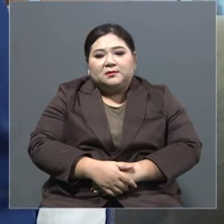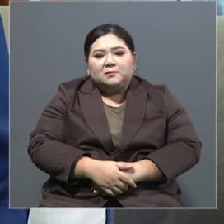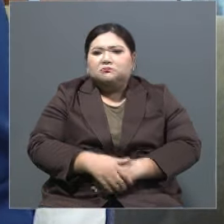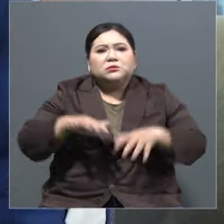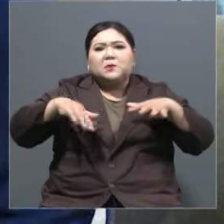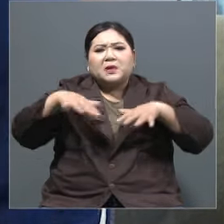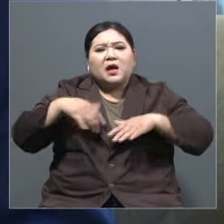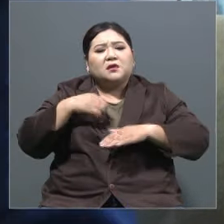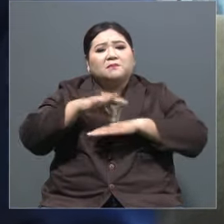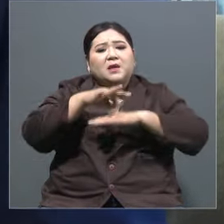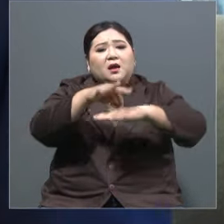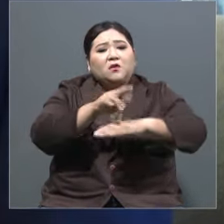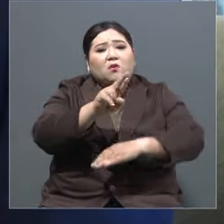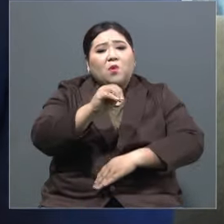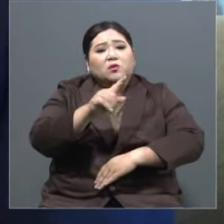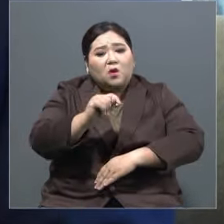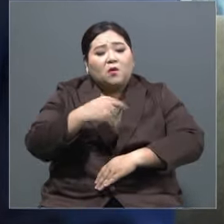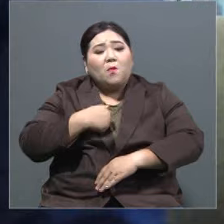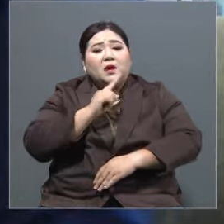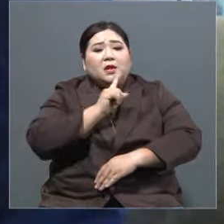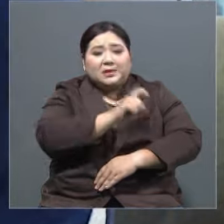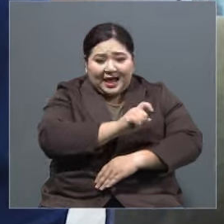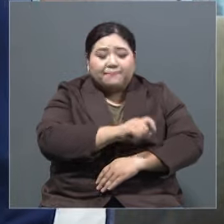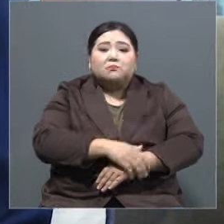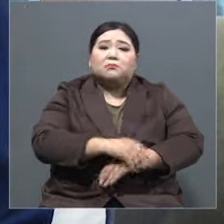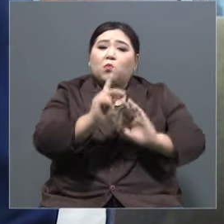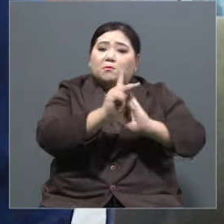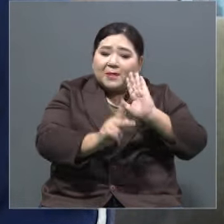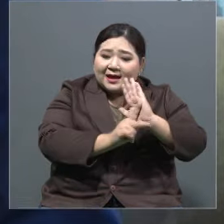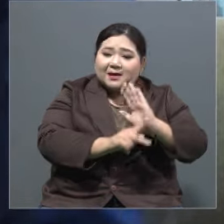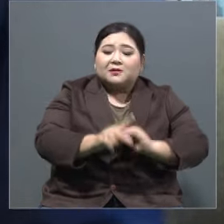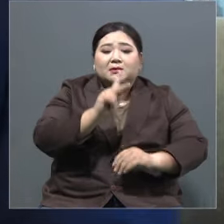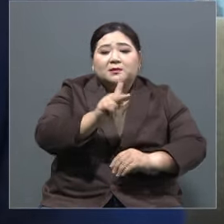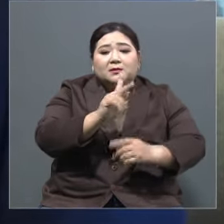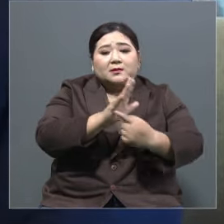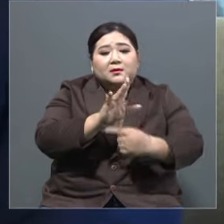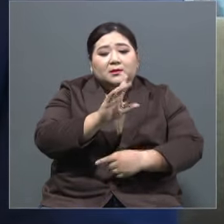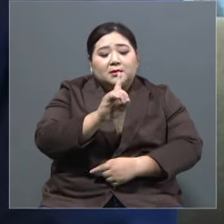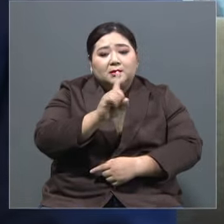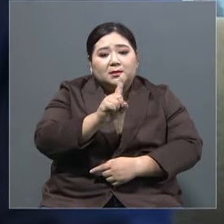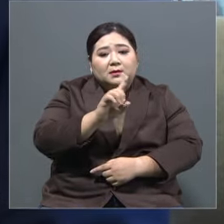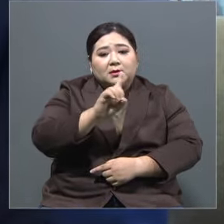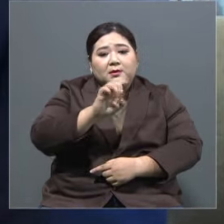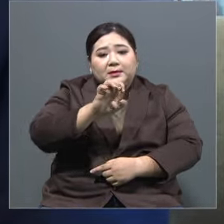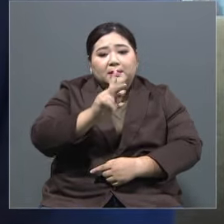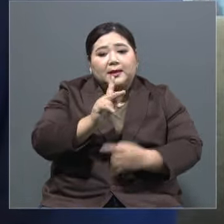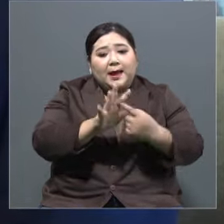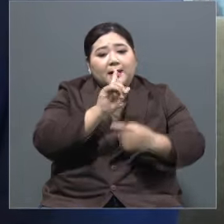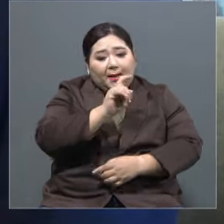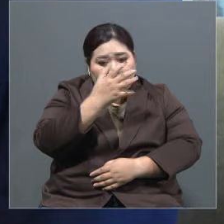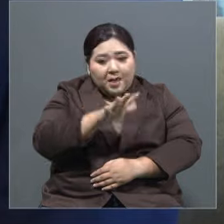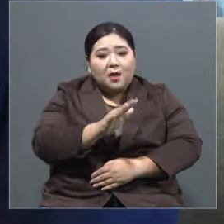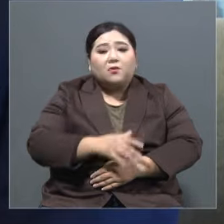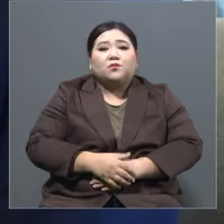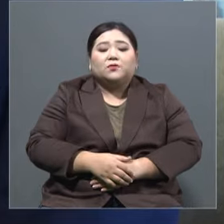นตรีหรืออะไรนี่นะครับผมก็ไม่ได้สอบถามกฤษฎีกาทุกเคสไปเคสนี้ผมไม่ได้เมินผมบอกว่า